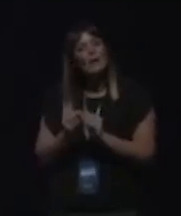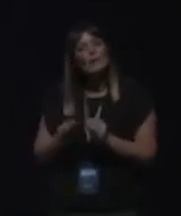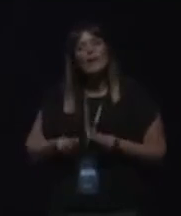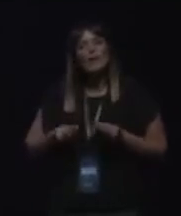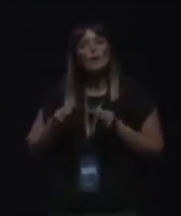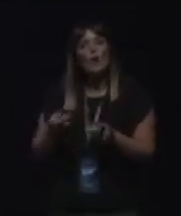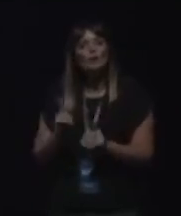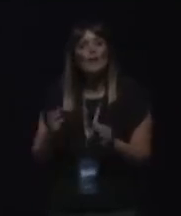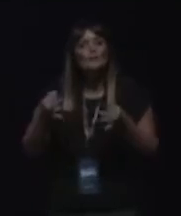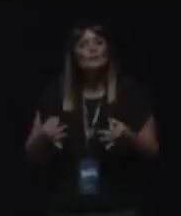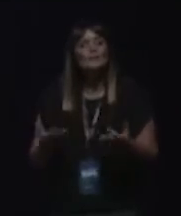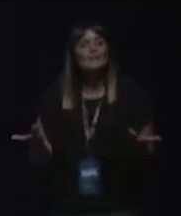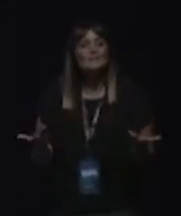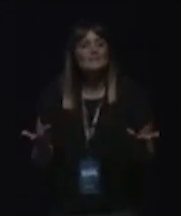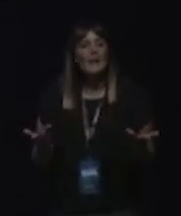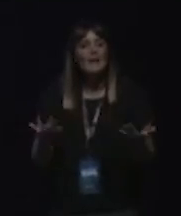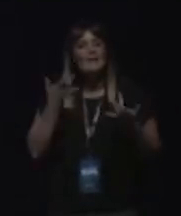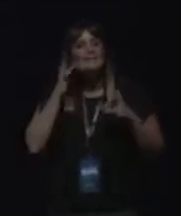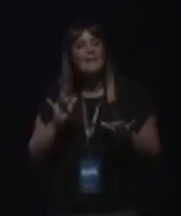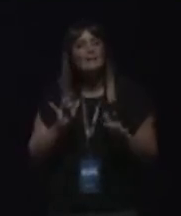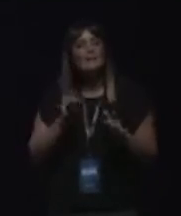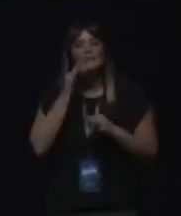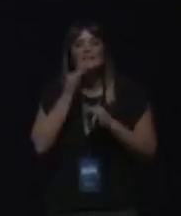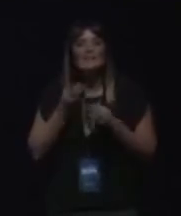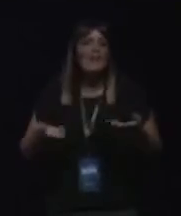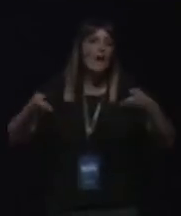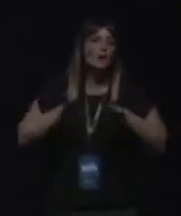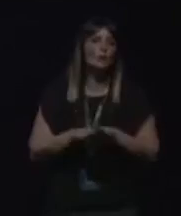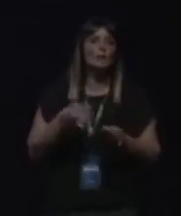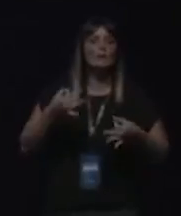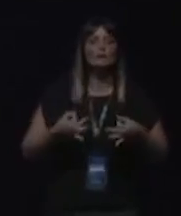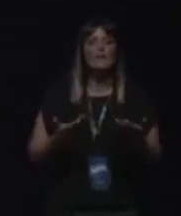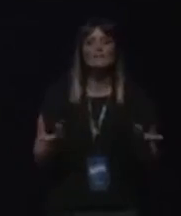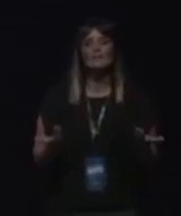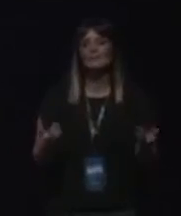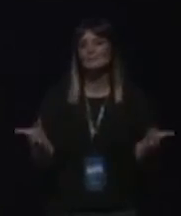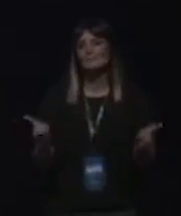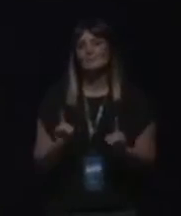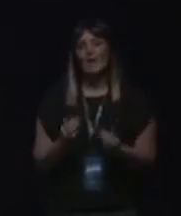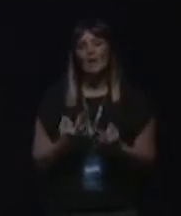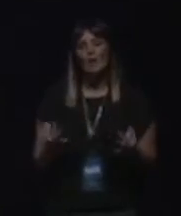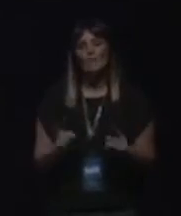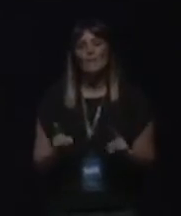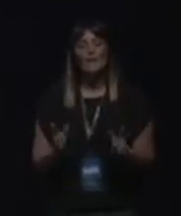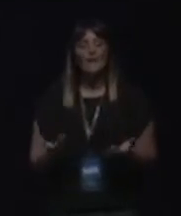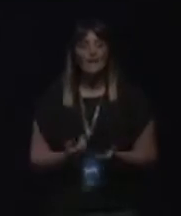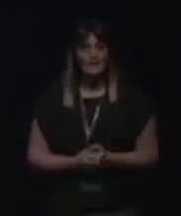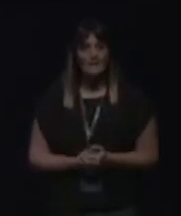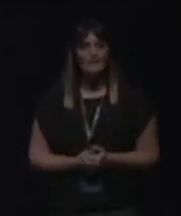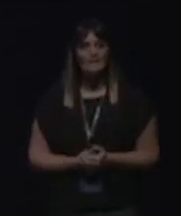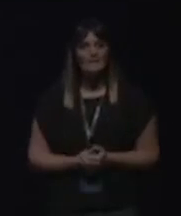giustizia, chiudendo il processo perché la sentenza non interviene in tempo.